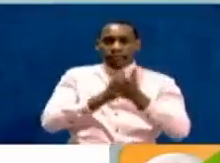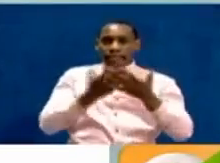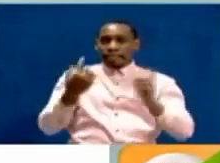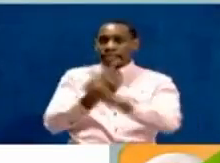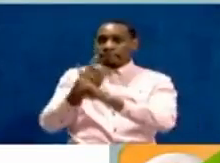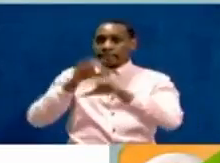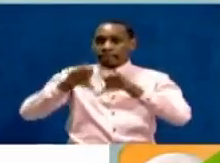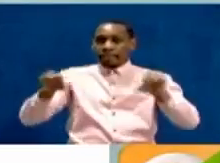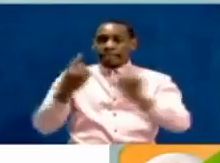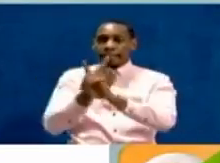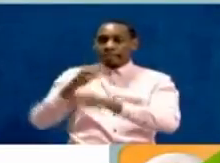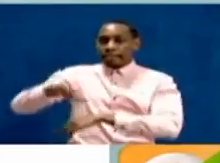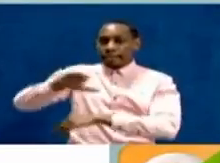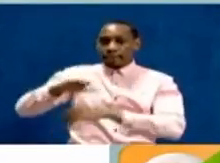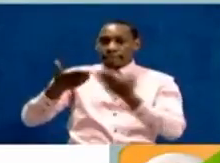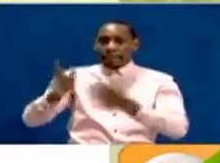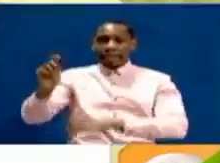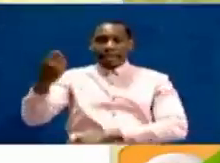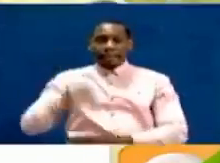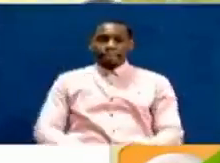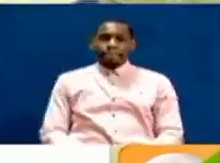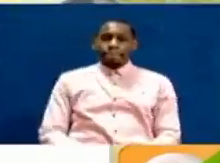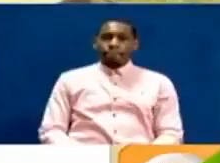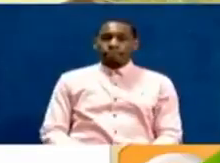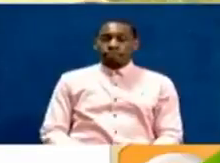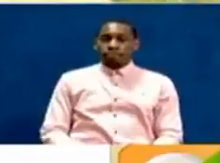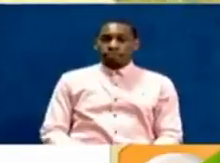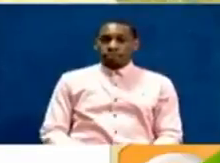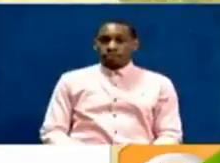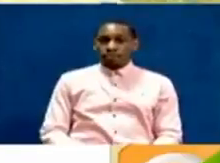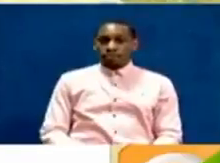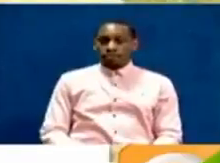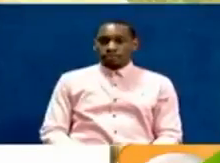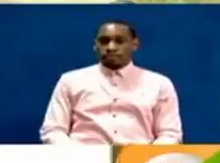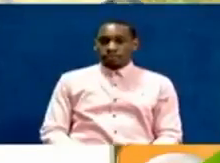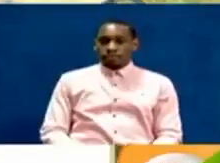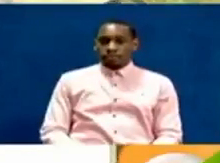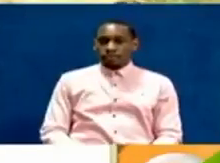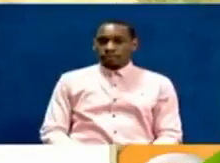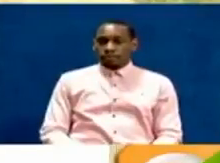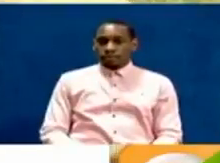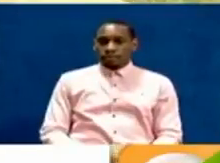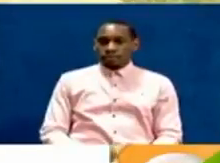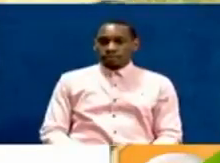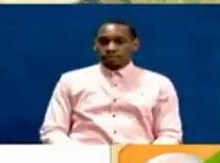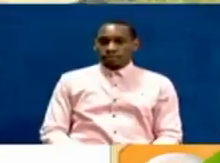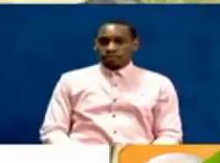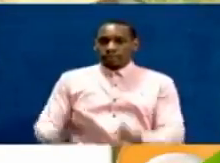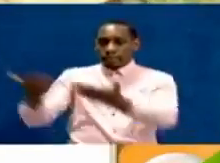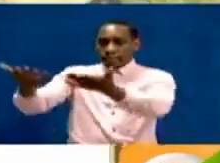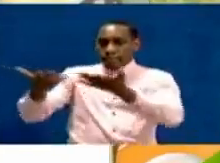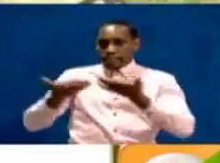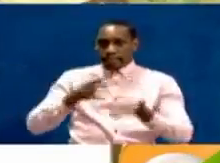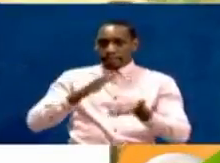tofauti maeneo mbalimbali humu nchini. Na ilikuwa inaletwa kama boki